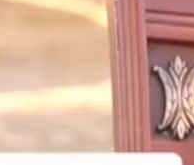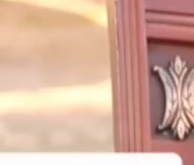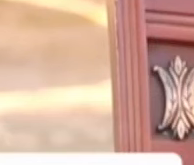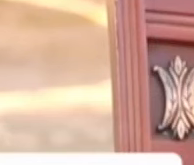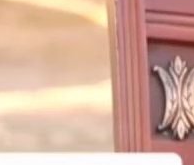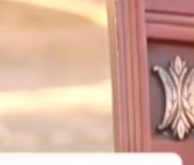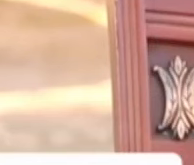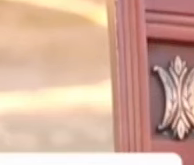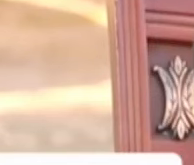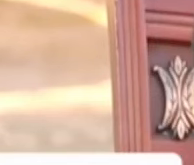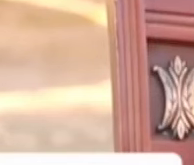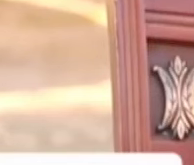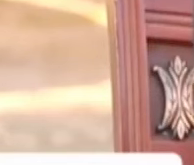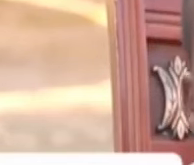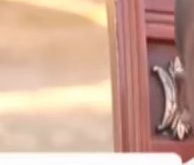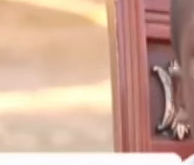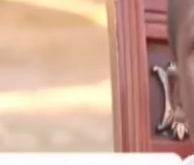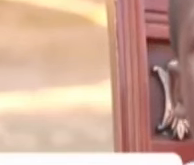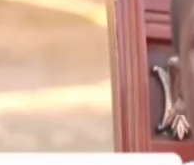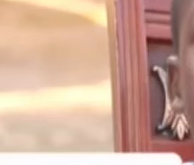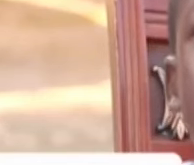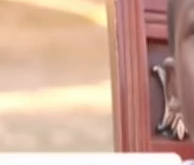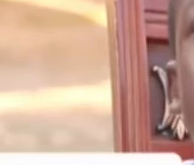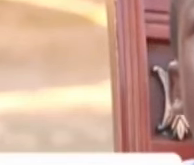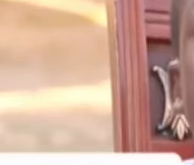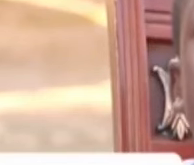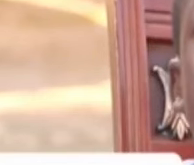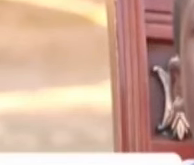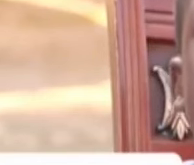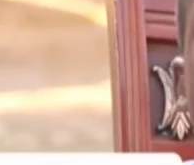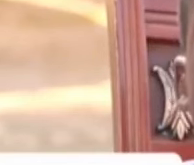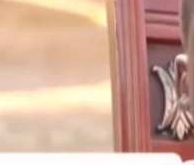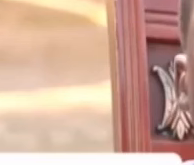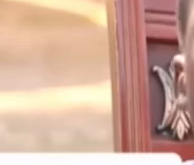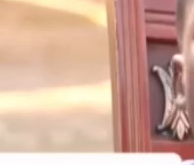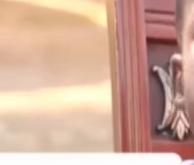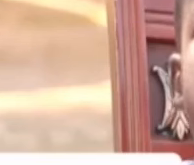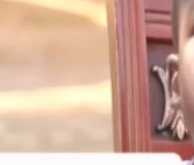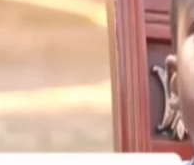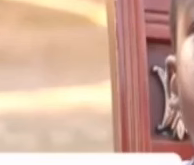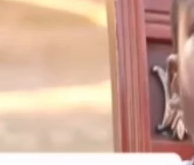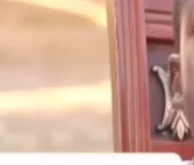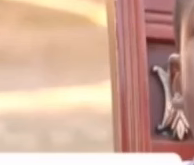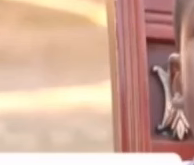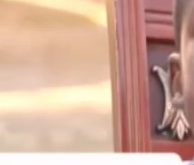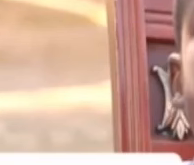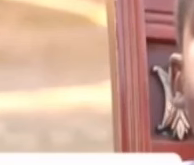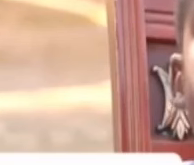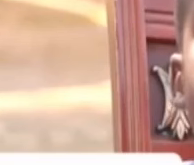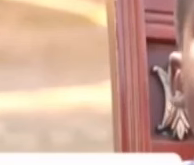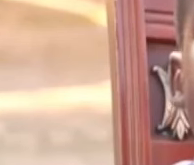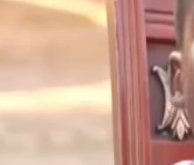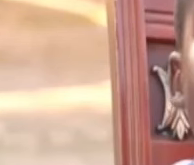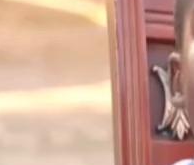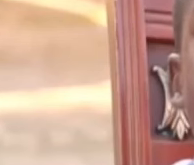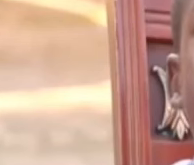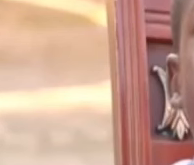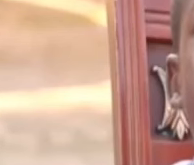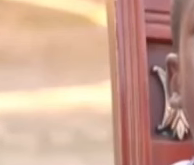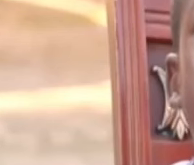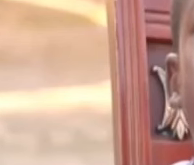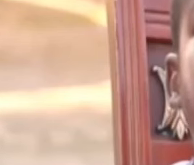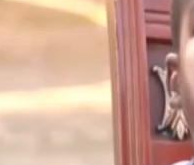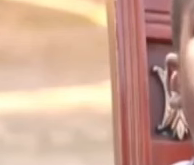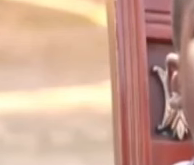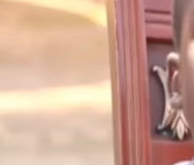temubitiisa abaana bammwe. Mutwalenga obudde mubibayigirize babitegeere, kubanga bwe munaayigirize abaana bano